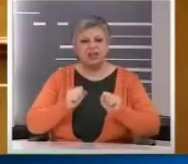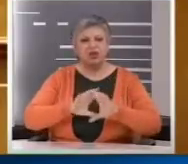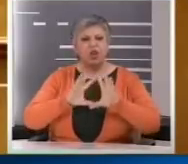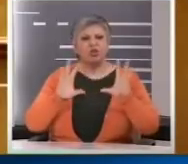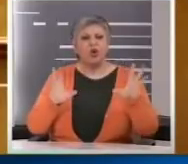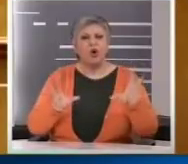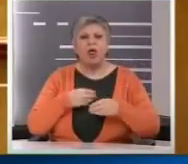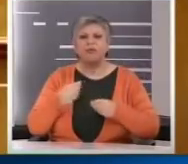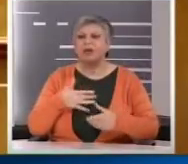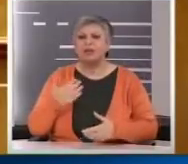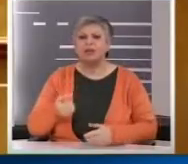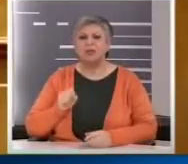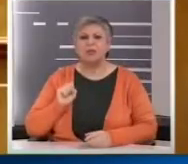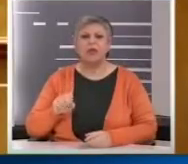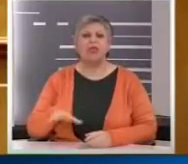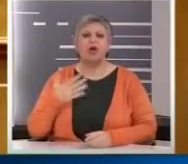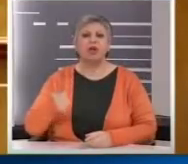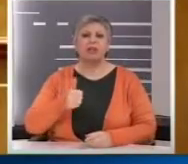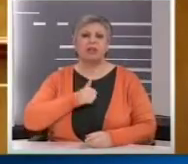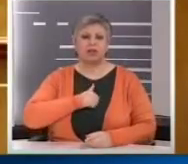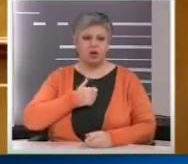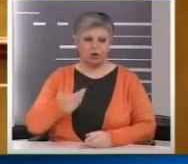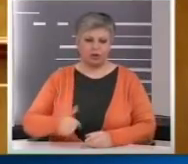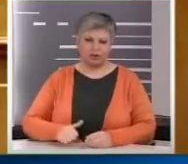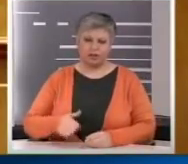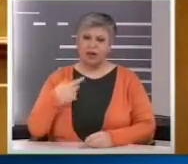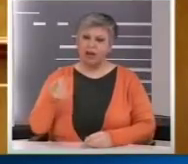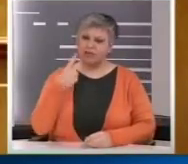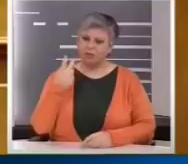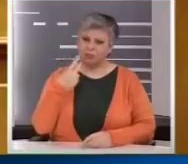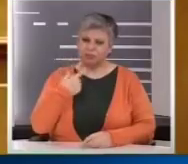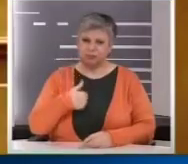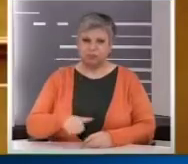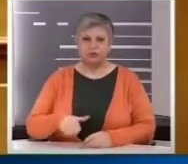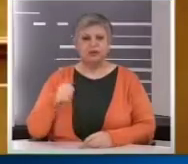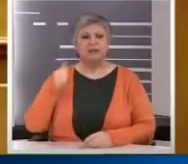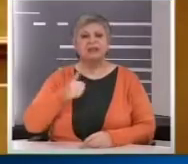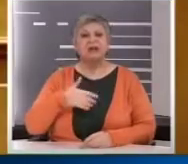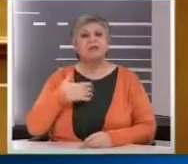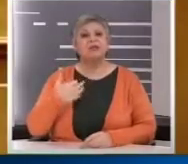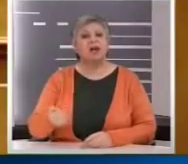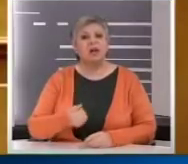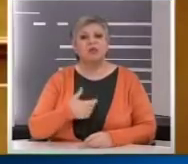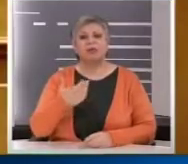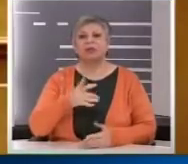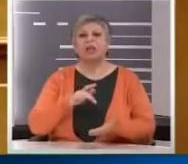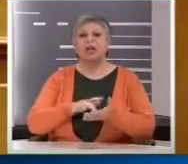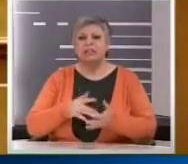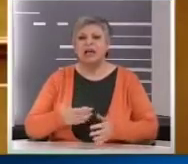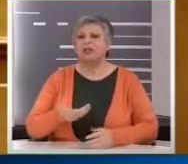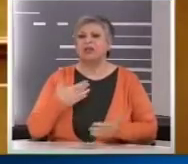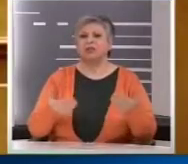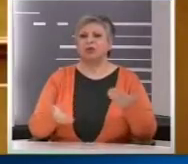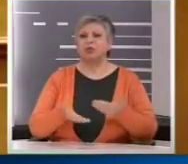στον ιδιωτικό τομέα. Και μάλλον μας κατηγορείτε γιατί στείλουμε, έχουμε στήσει ήδη 30 τόμοι, γιατί έχουμε ενισχύσει την